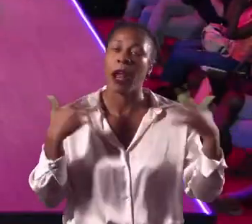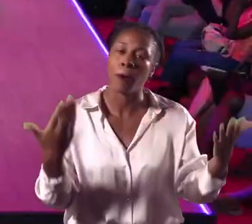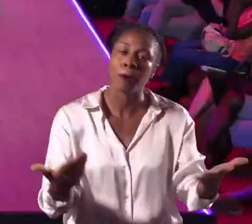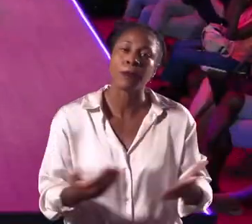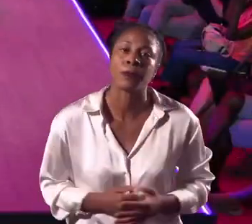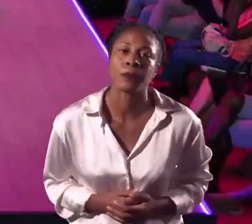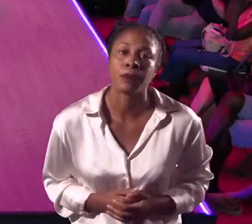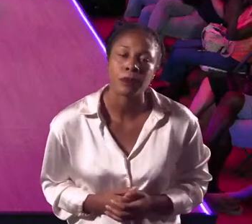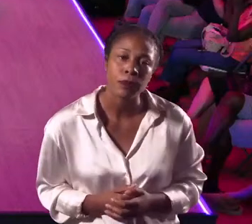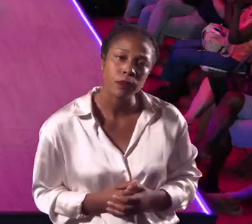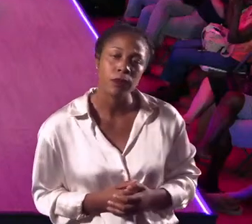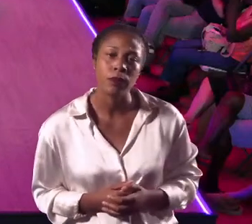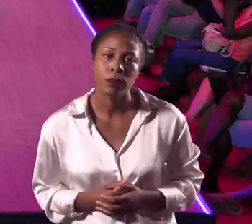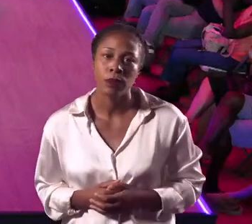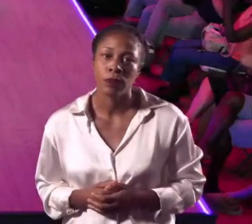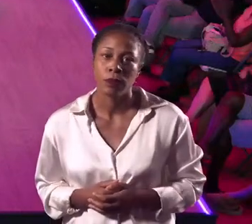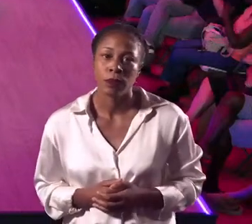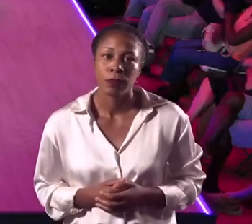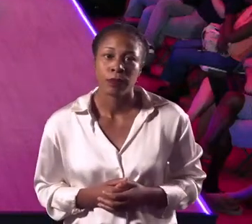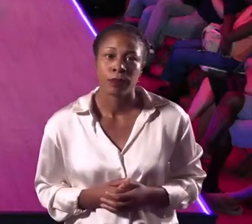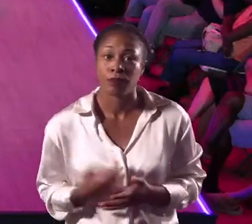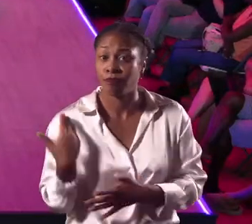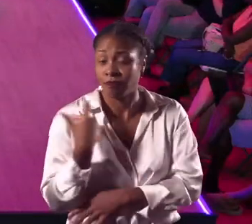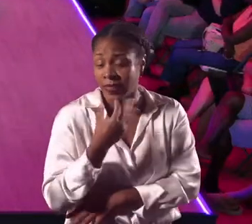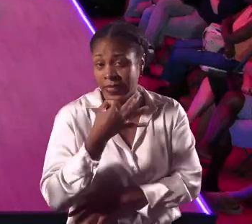Alors, je vous le disais,